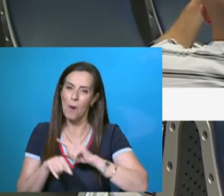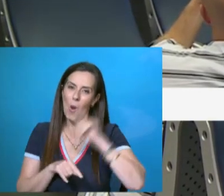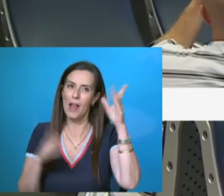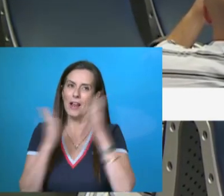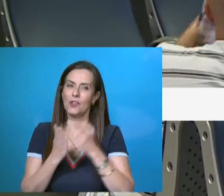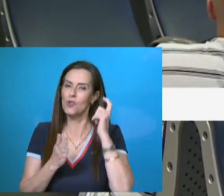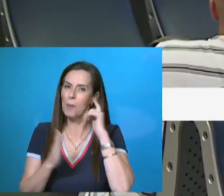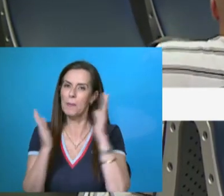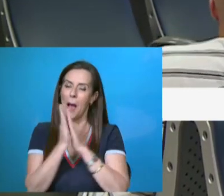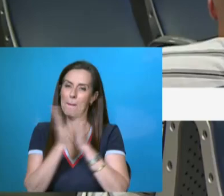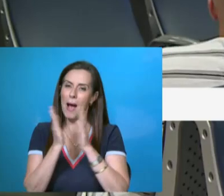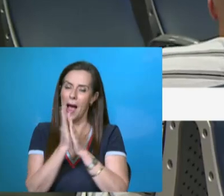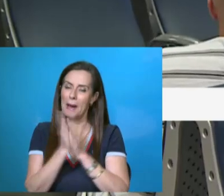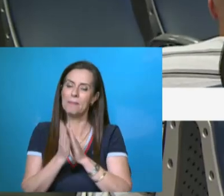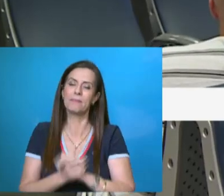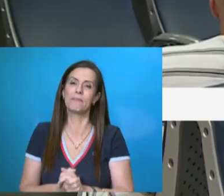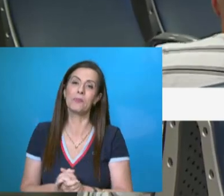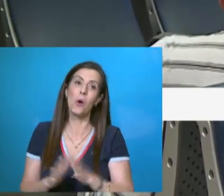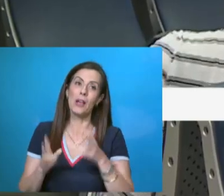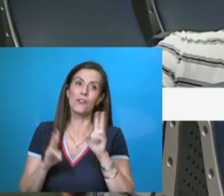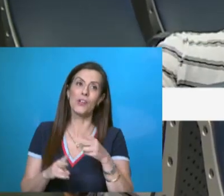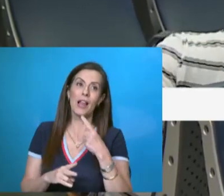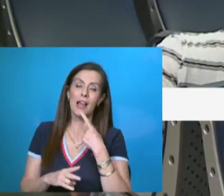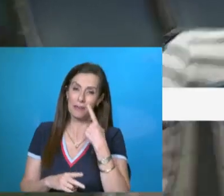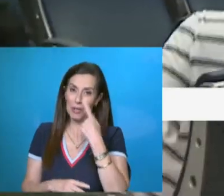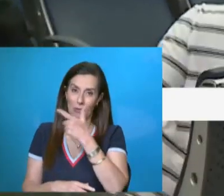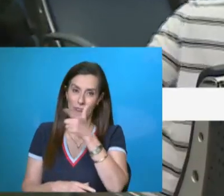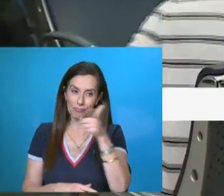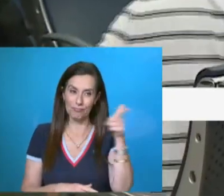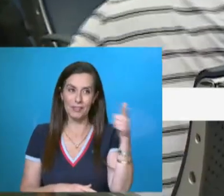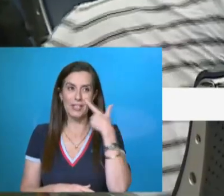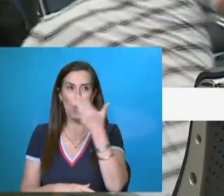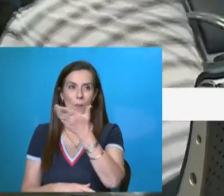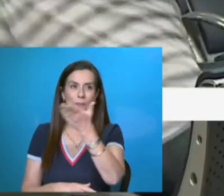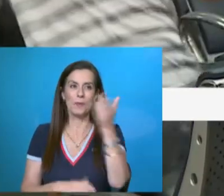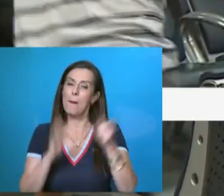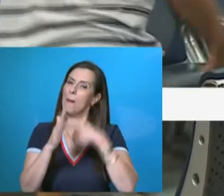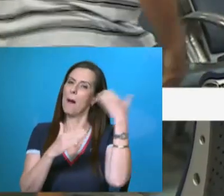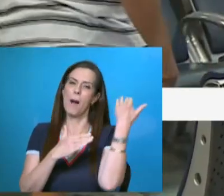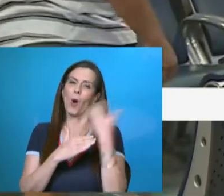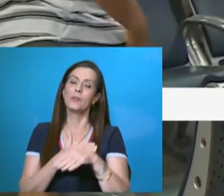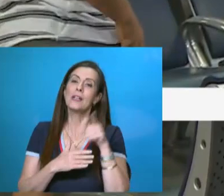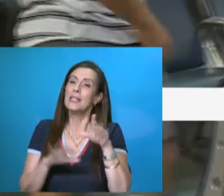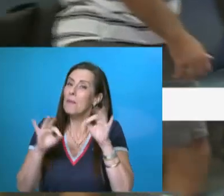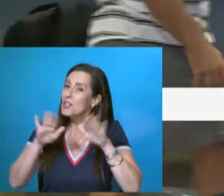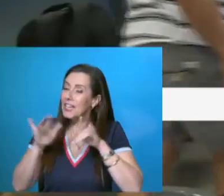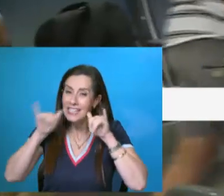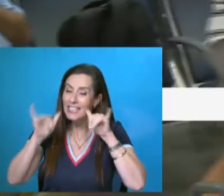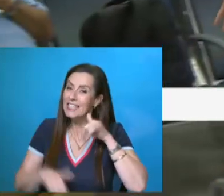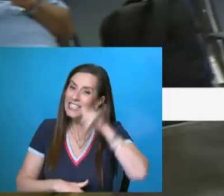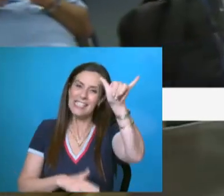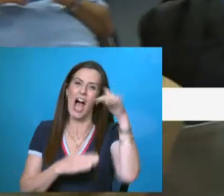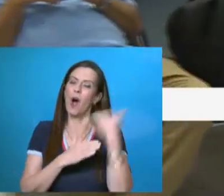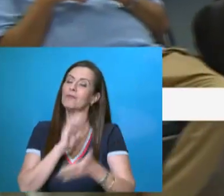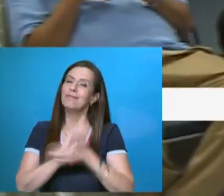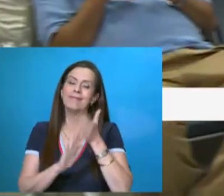מחיאות כפיים הרקע, אולי אפשר לבקש אפילו מירון שייקח רגע את המראה הזה. זאת ממש הטיסה האחרונה לגמרי, אין יותר. ראינו